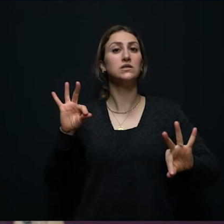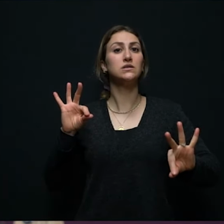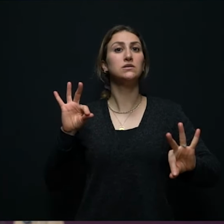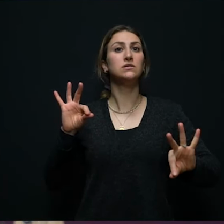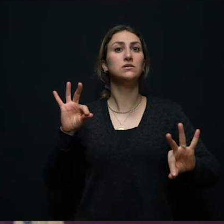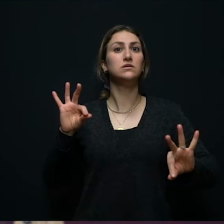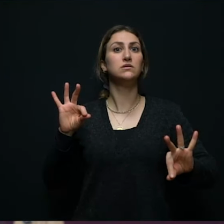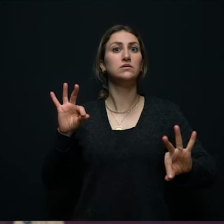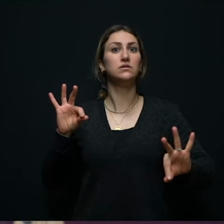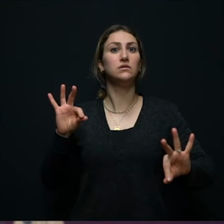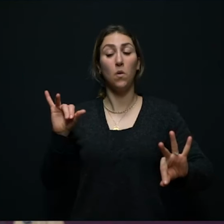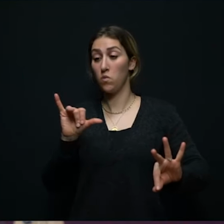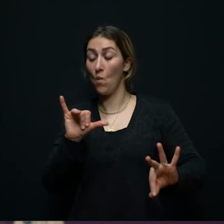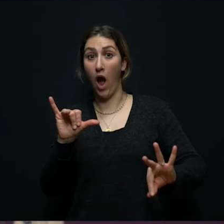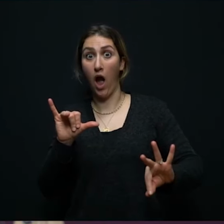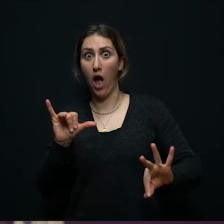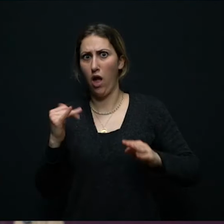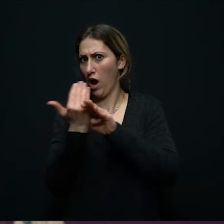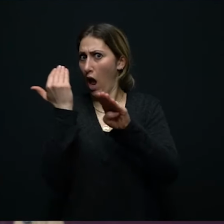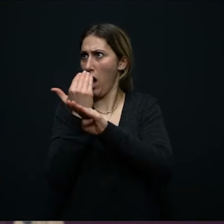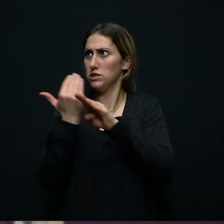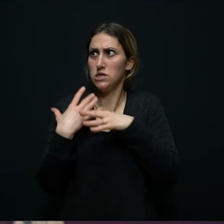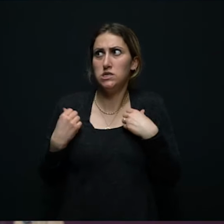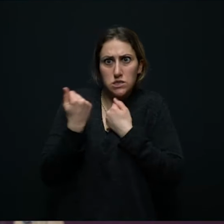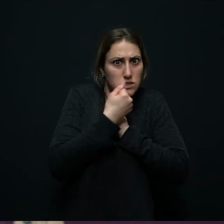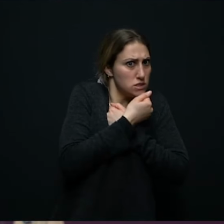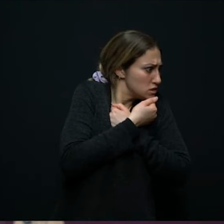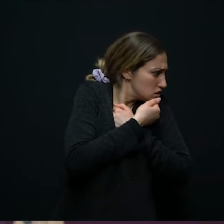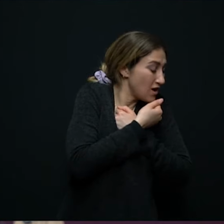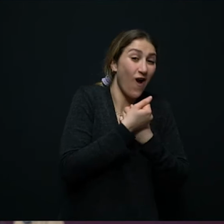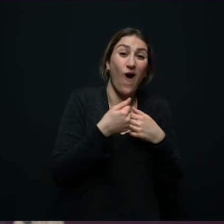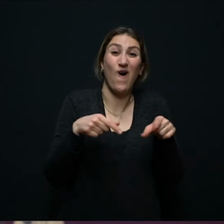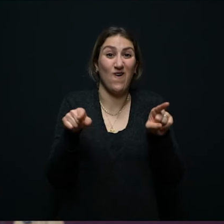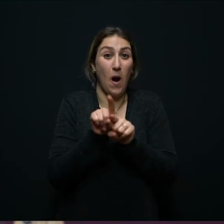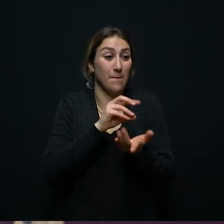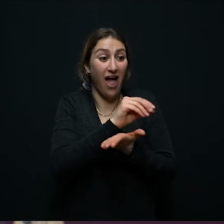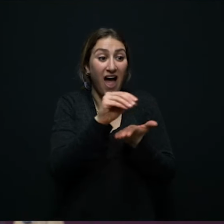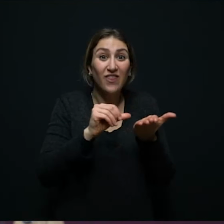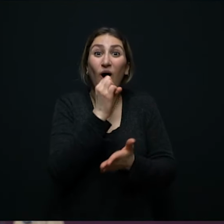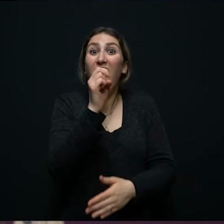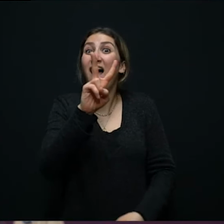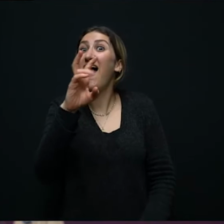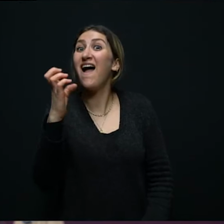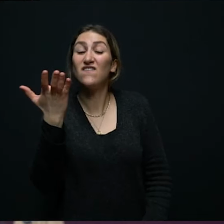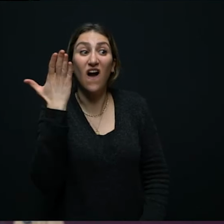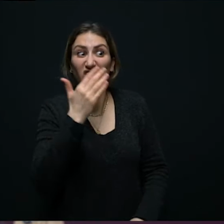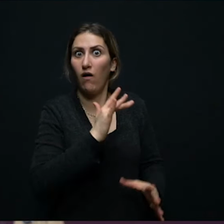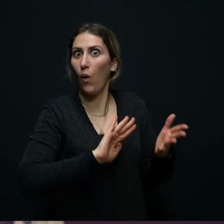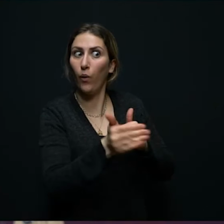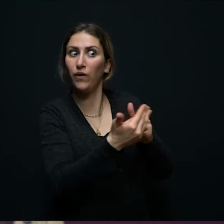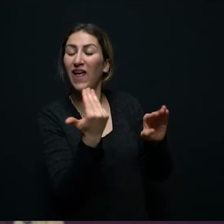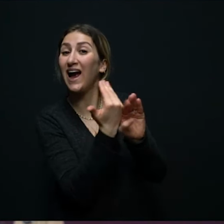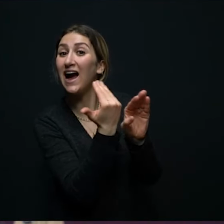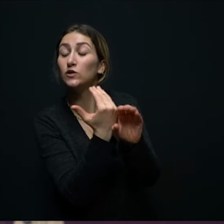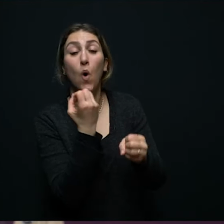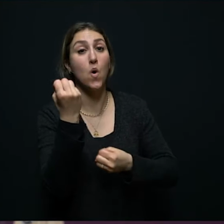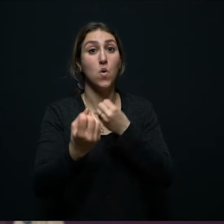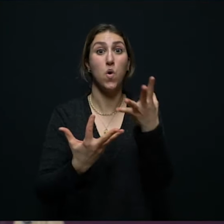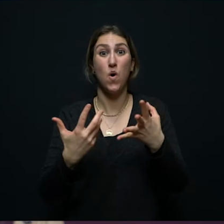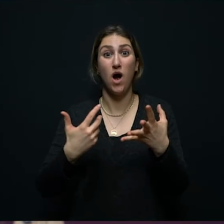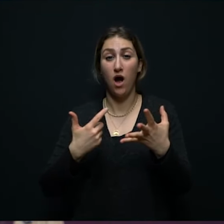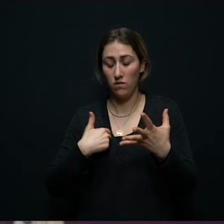de witte couvrir faire ce que adam et eve ont fait aller se cacher ou dire seigneur fais ton oeuvre